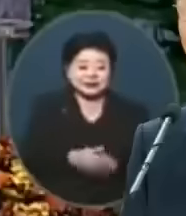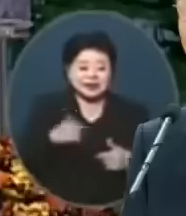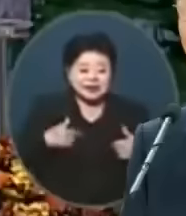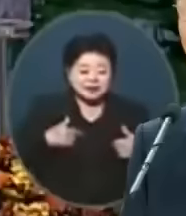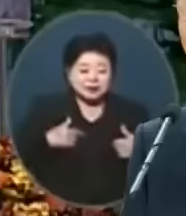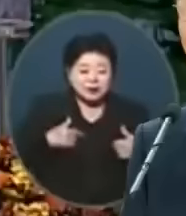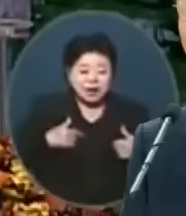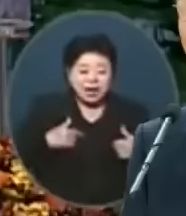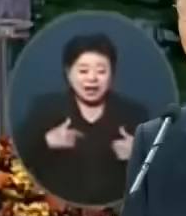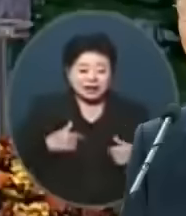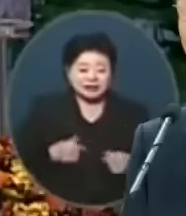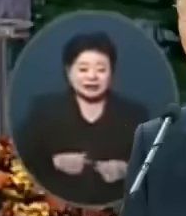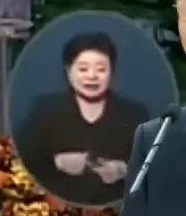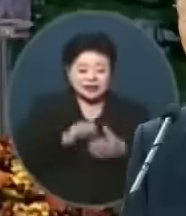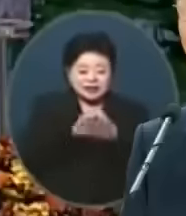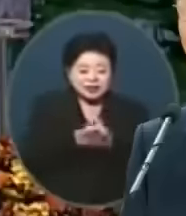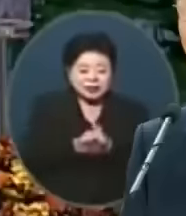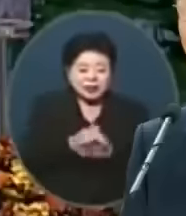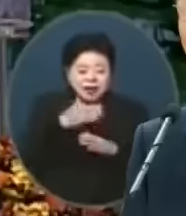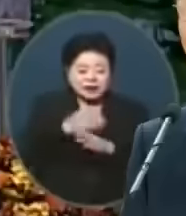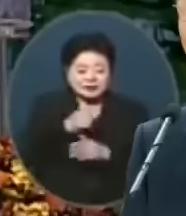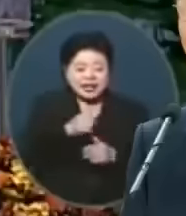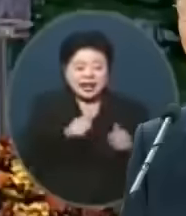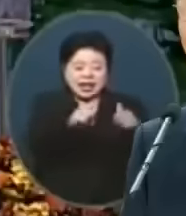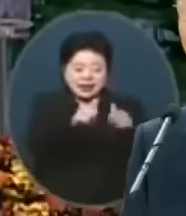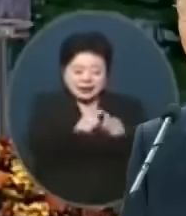기쁨과 기도와 감사는 함께